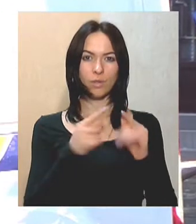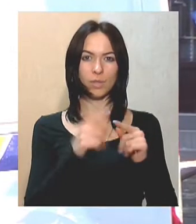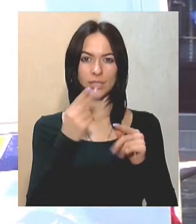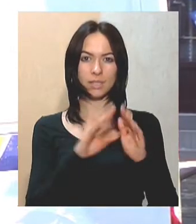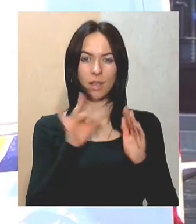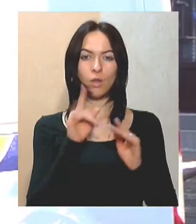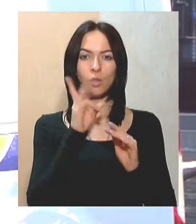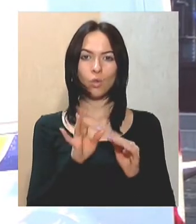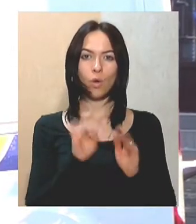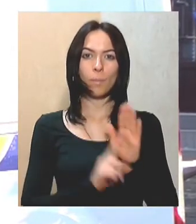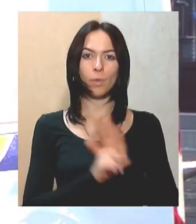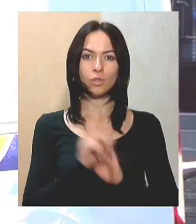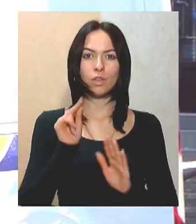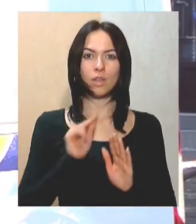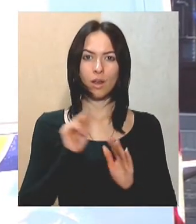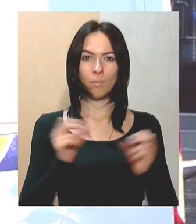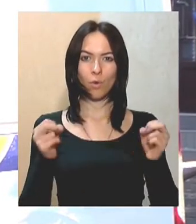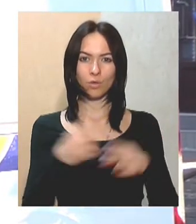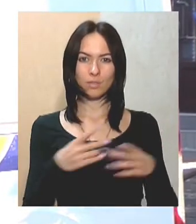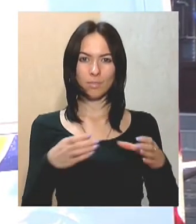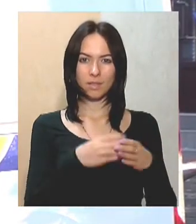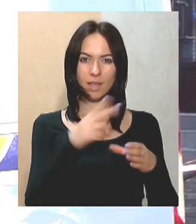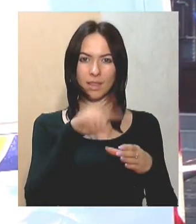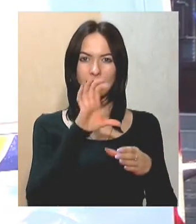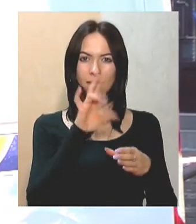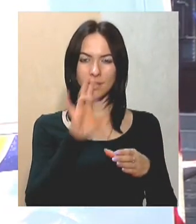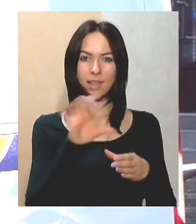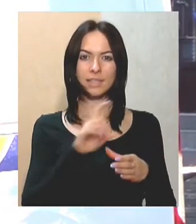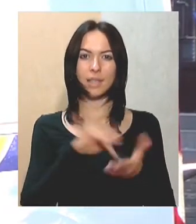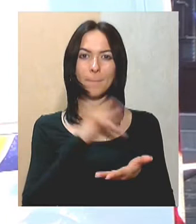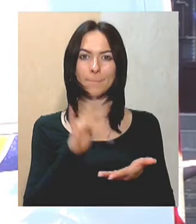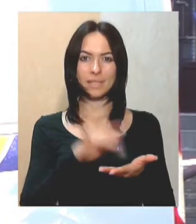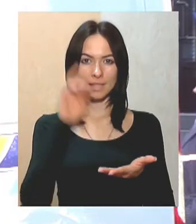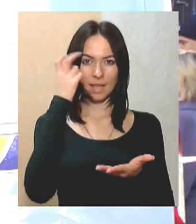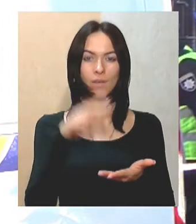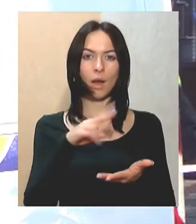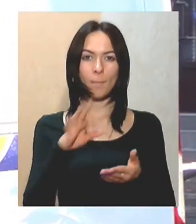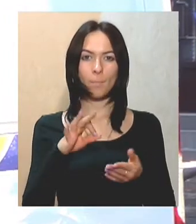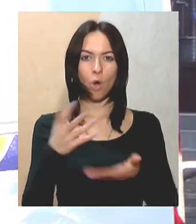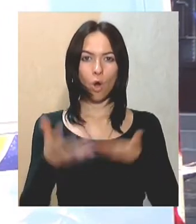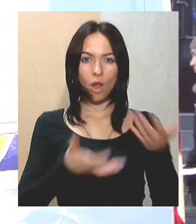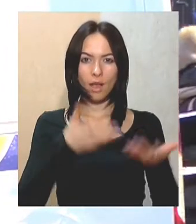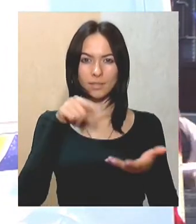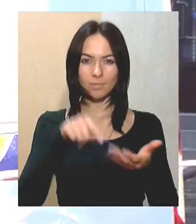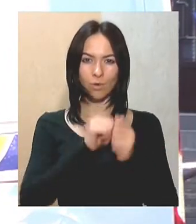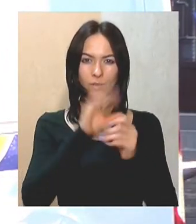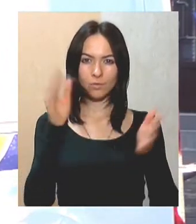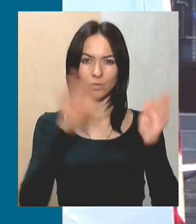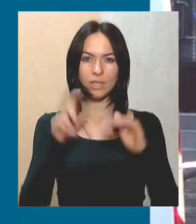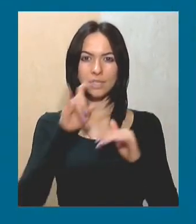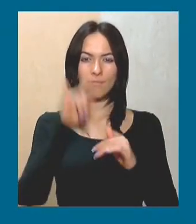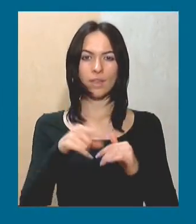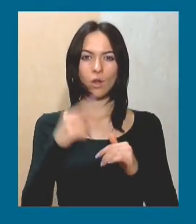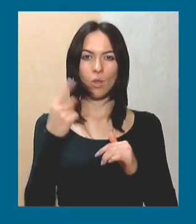роботи спецзагіном ДСНС з міста Києва по розборці конструкції з вікон першого та